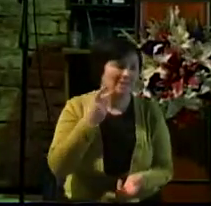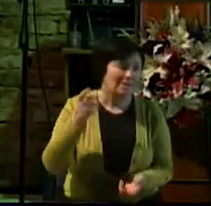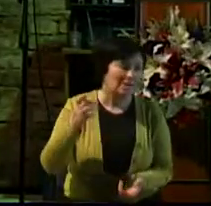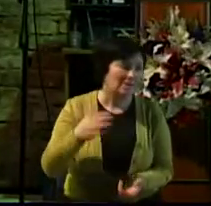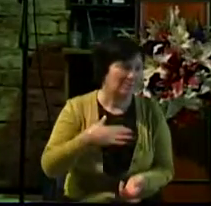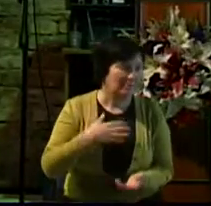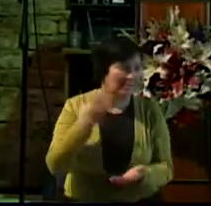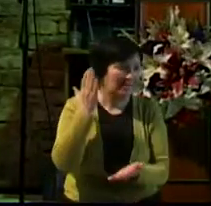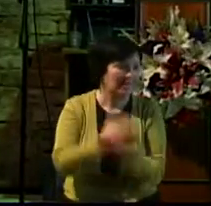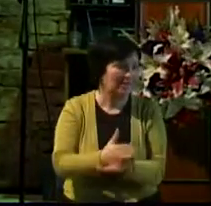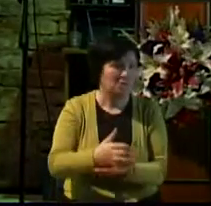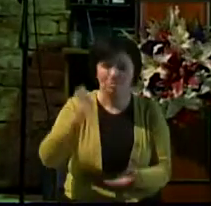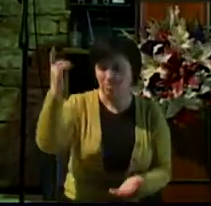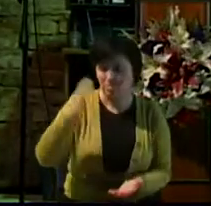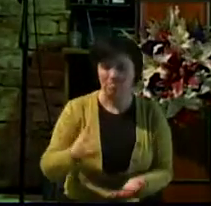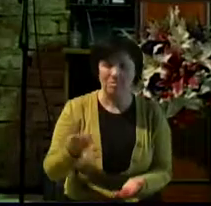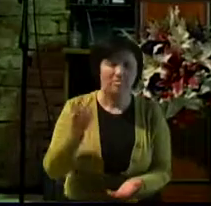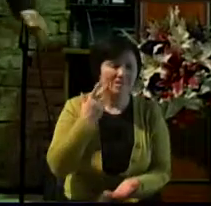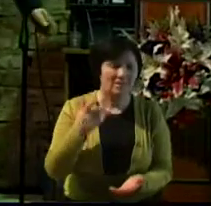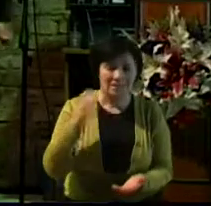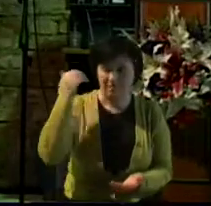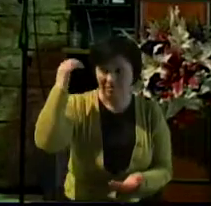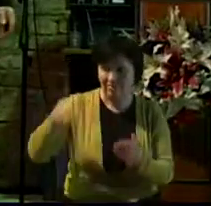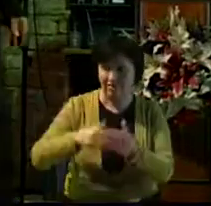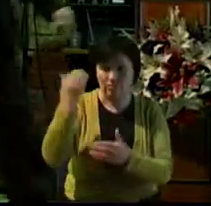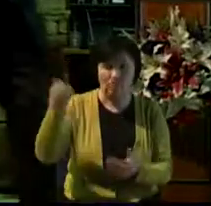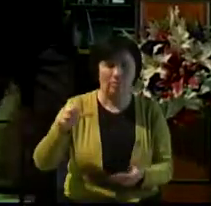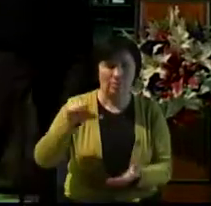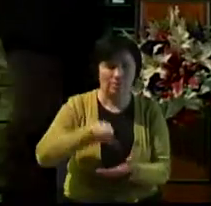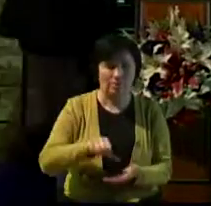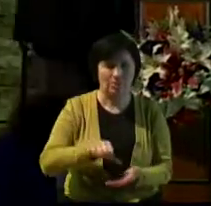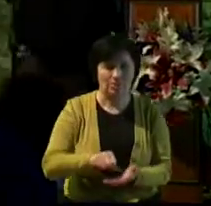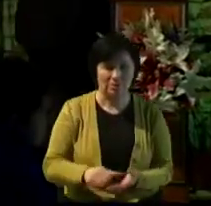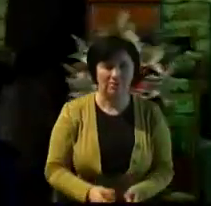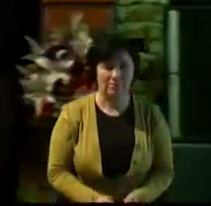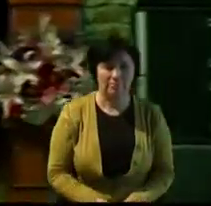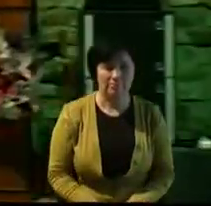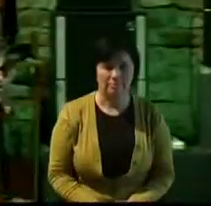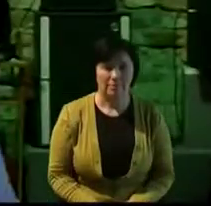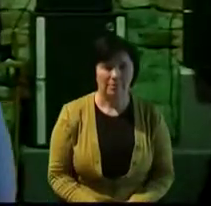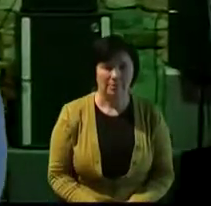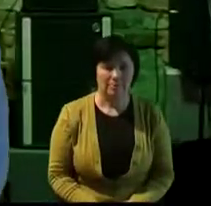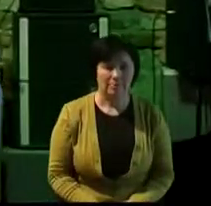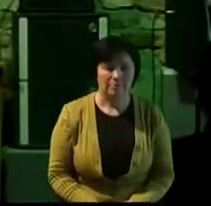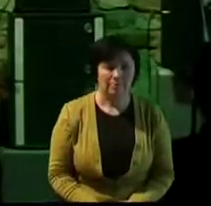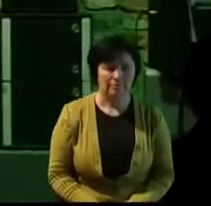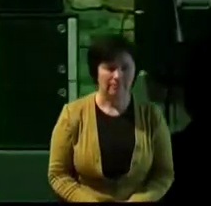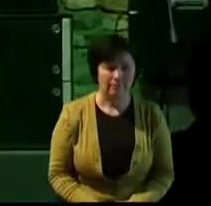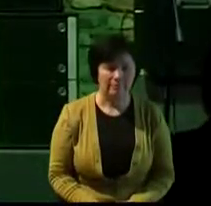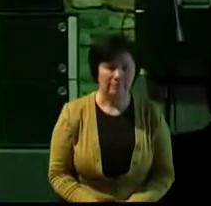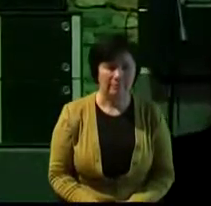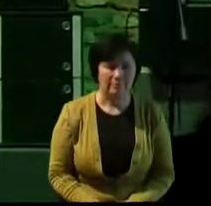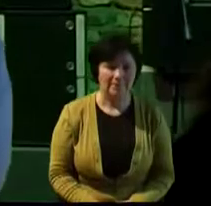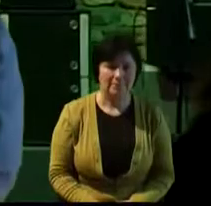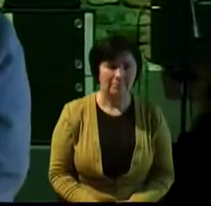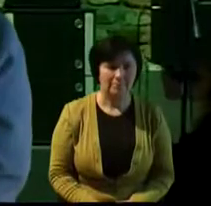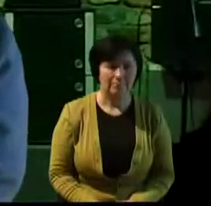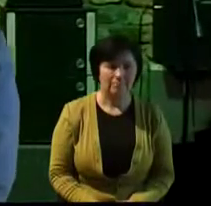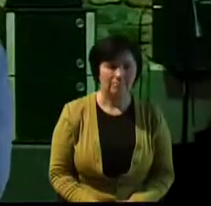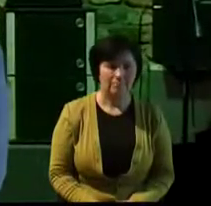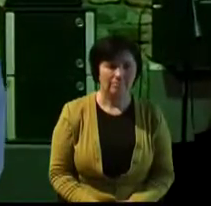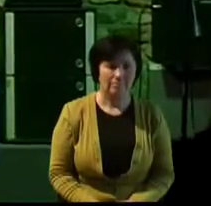смотреть на Бога и думать о Боге, и в результате они попадают в различного рода тупики. Почему был Гитлер, почему было то,